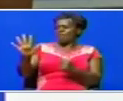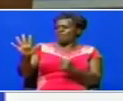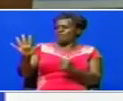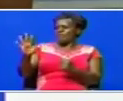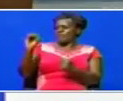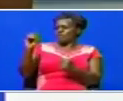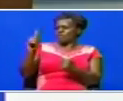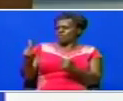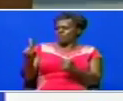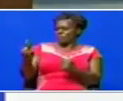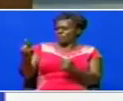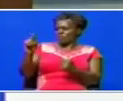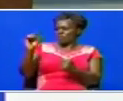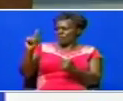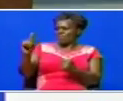605, 0.13%.